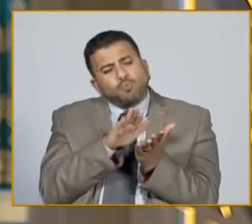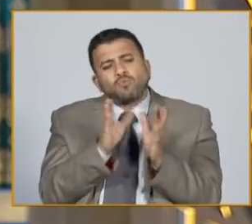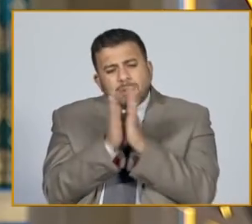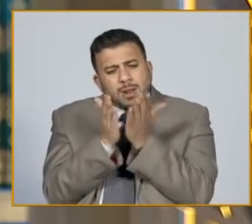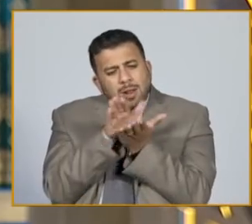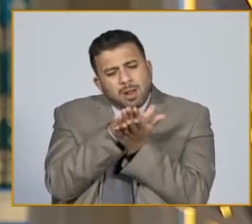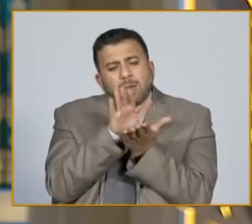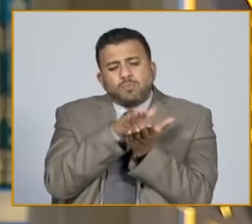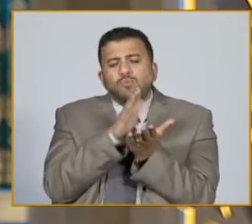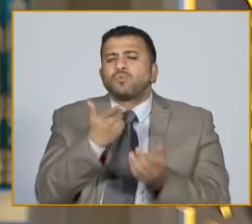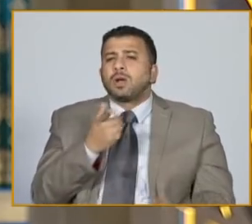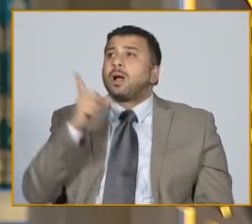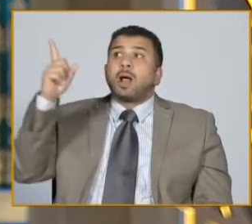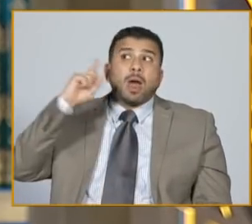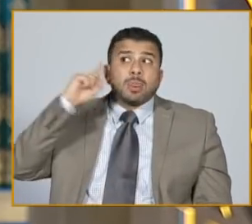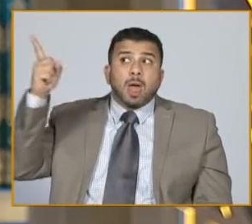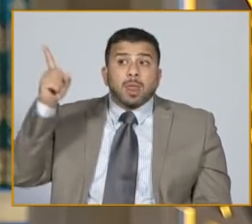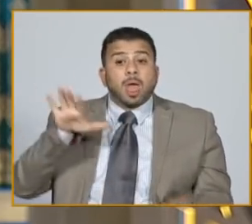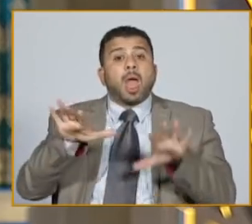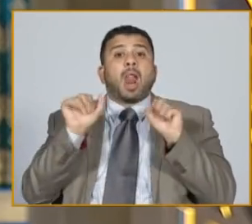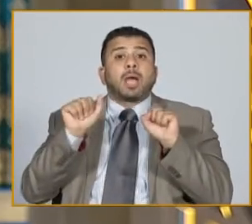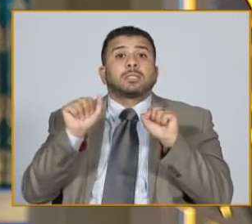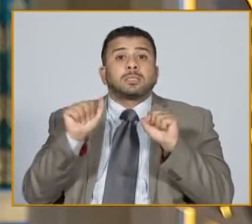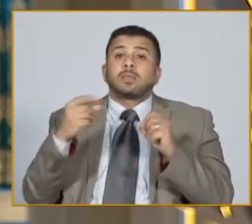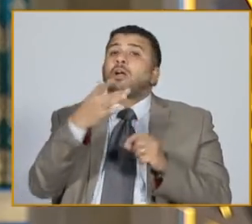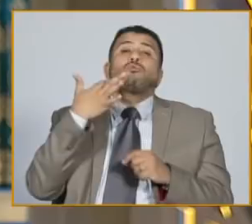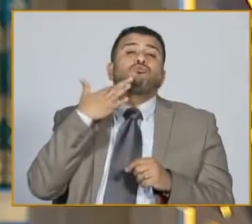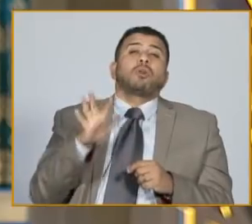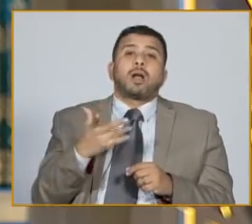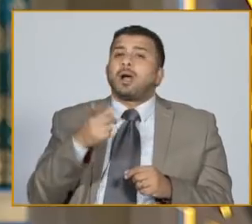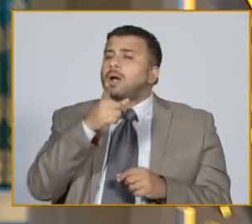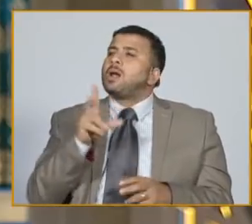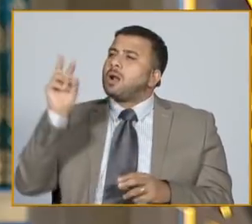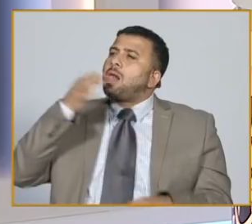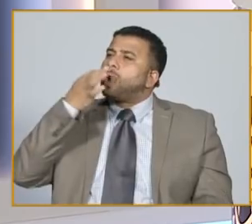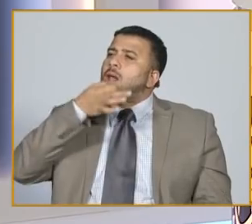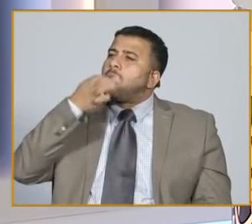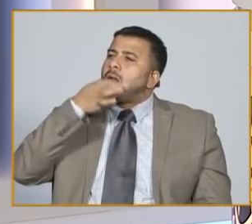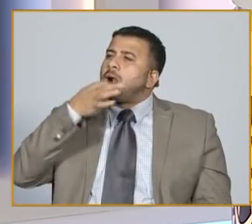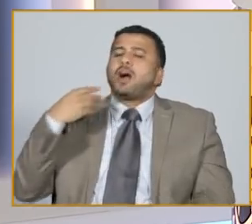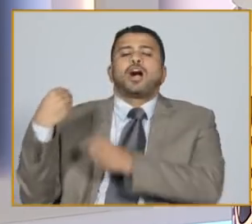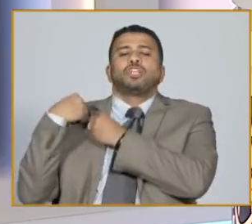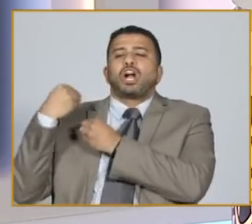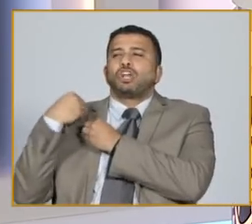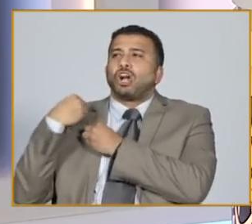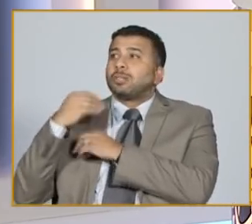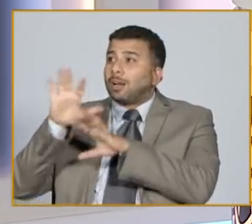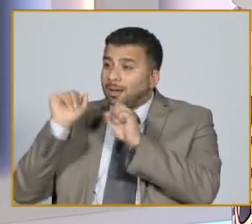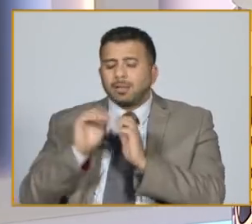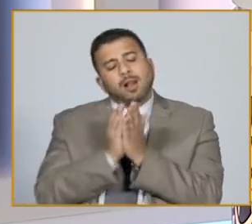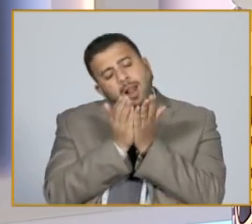الدعاء رجعت لقراءة القرآن، هذا من باب تحصيل المصالح إذا اجتمعت بارك الله فيك.